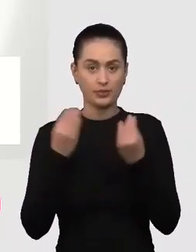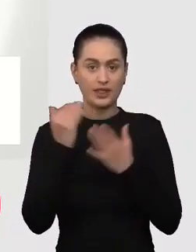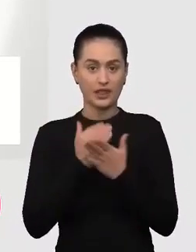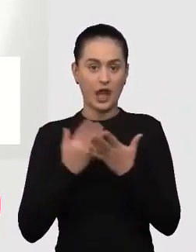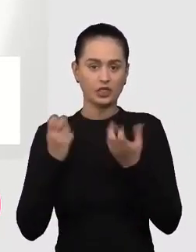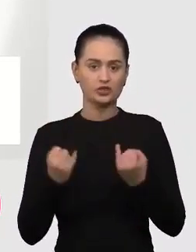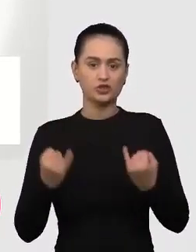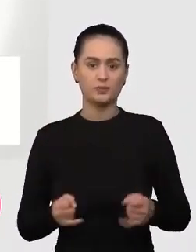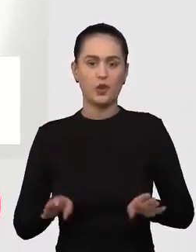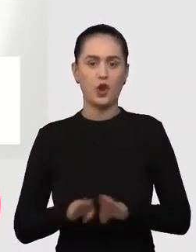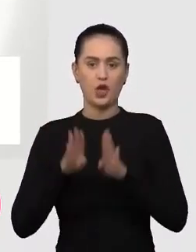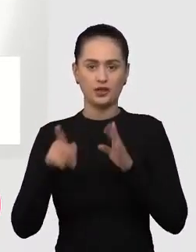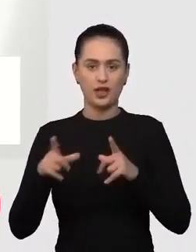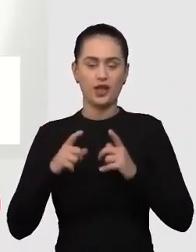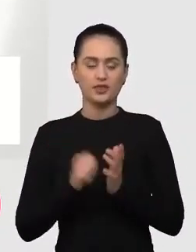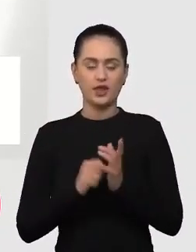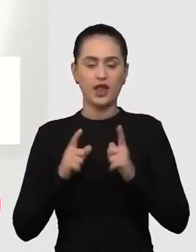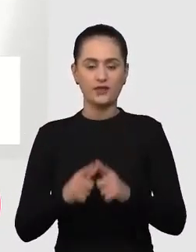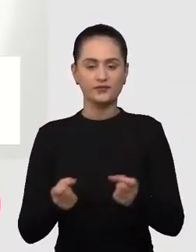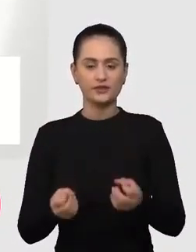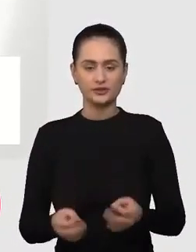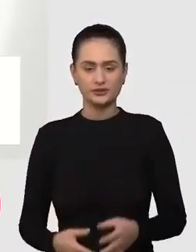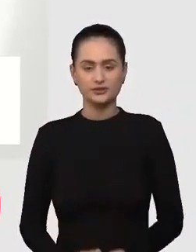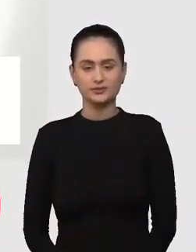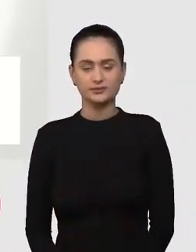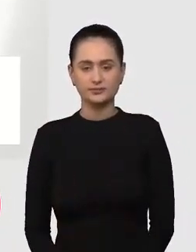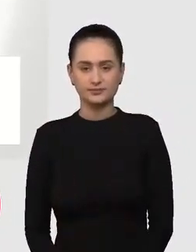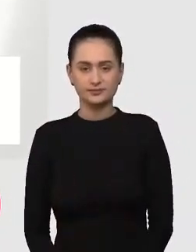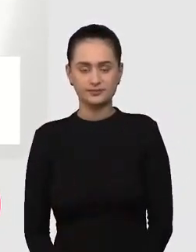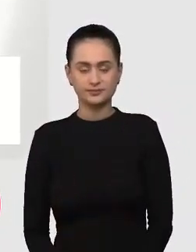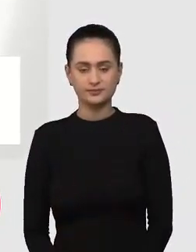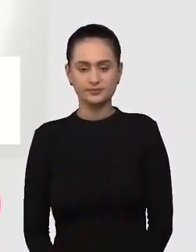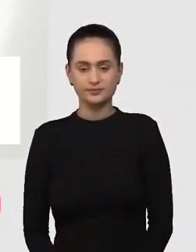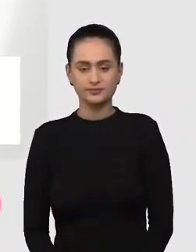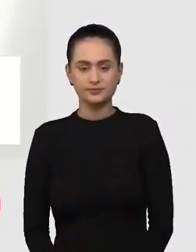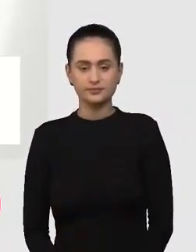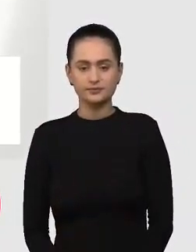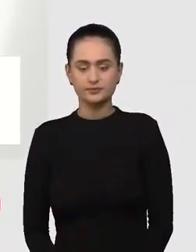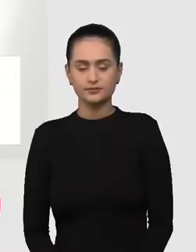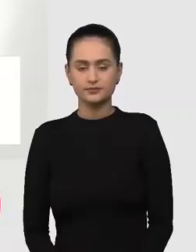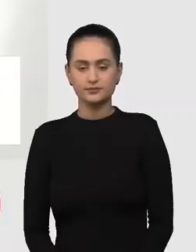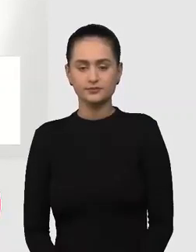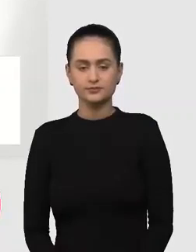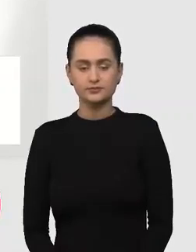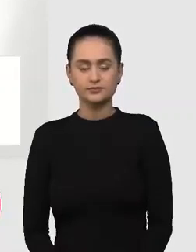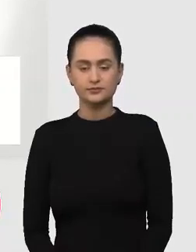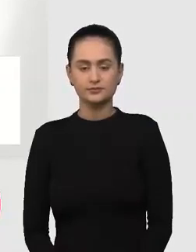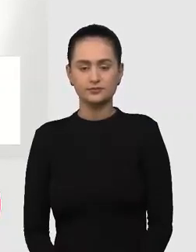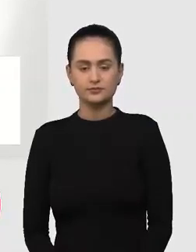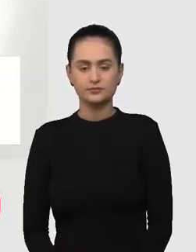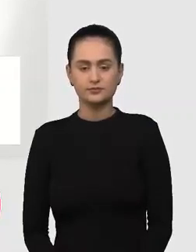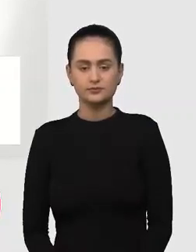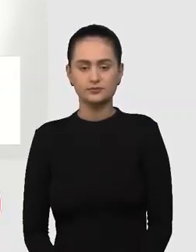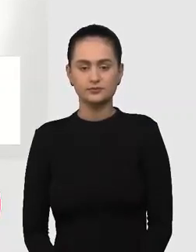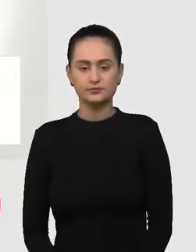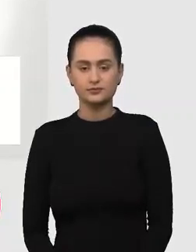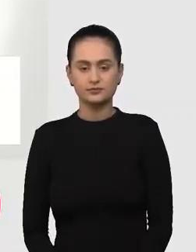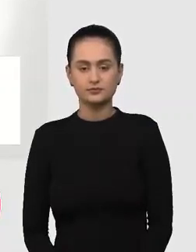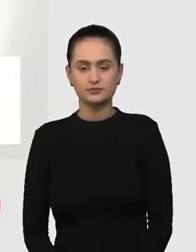acum Marcela Ferraru, editor Alef News în Franța. Bine te-am găsit, Marcela. Spune-mi ce știm până acum despre acest atac.